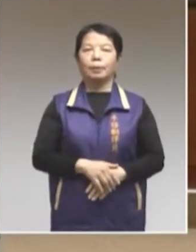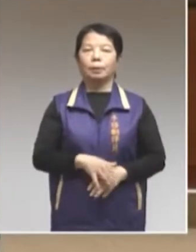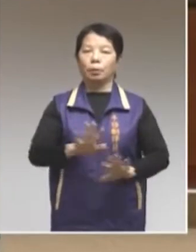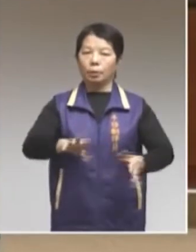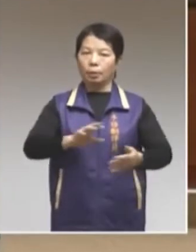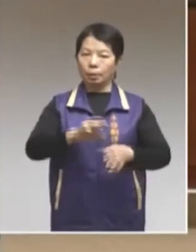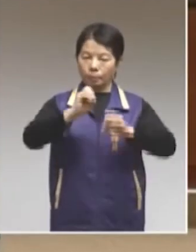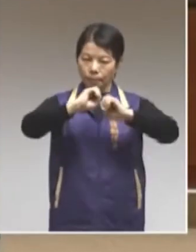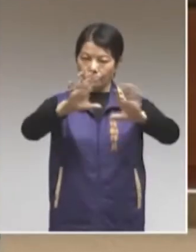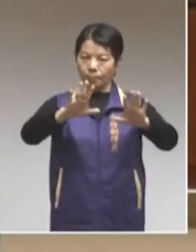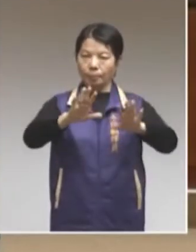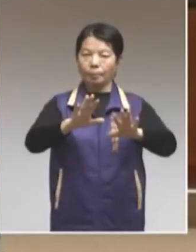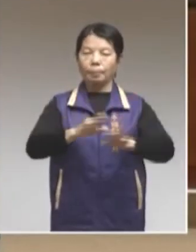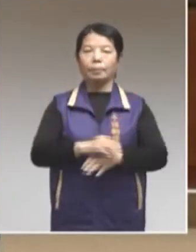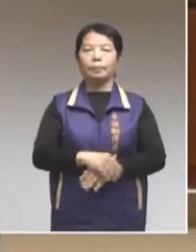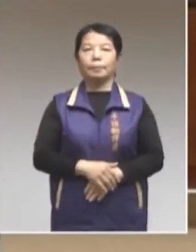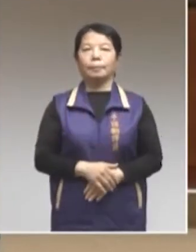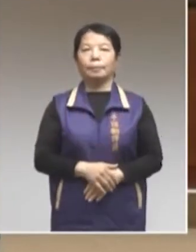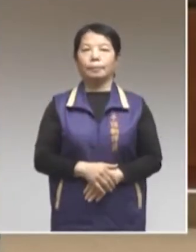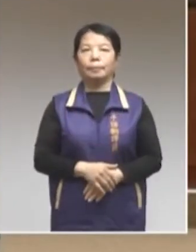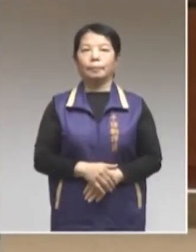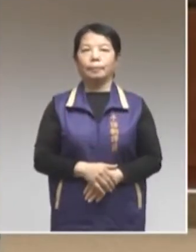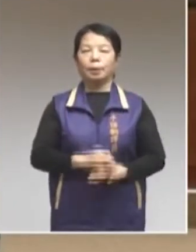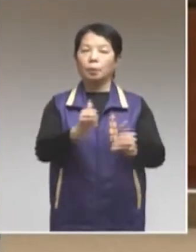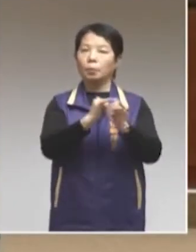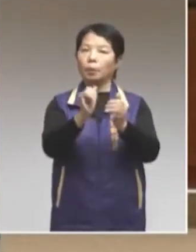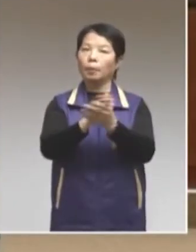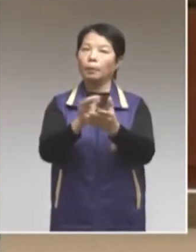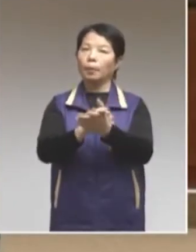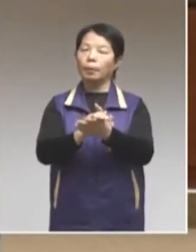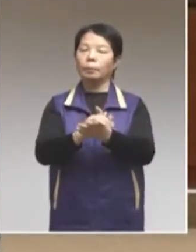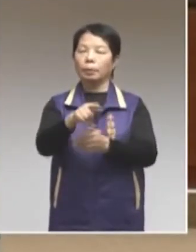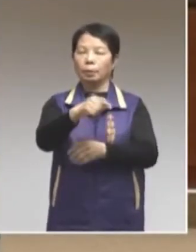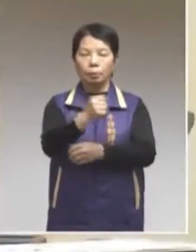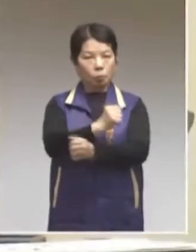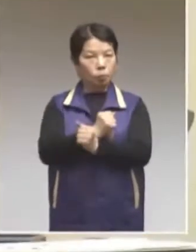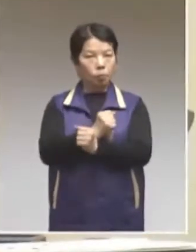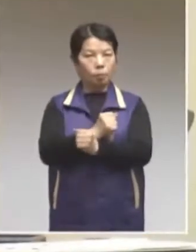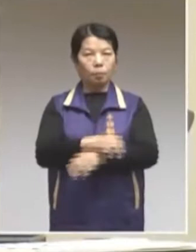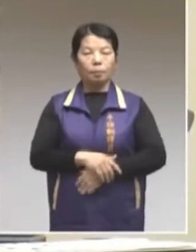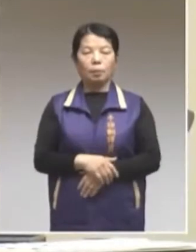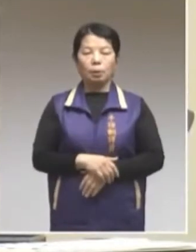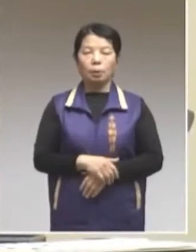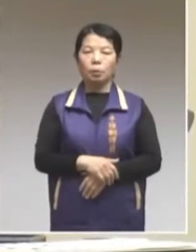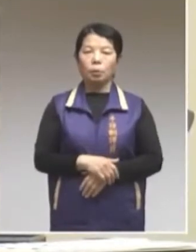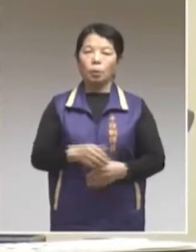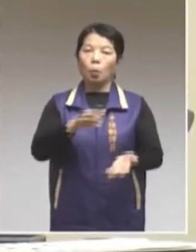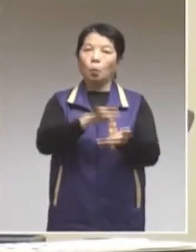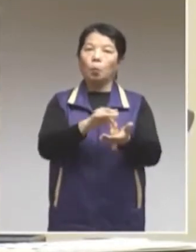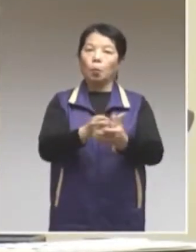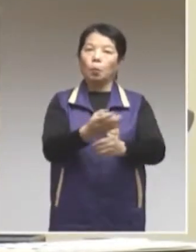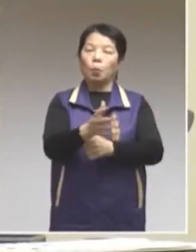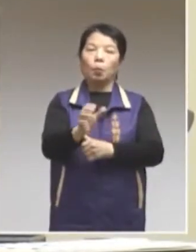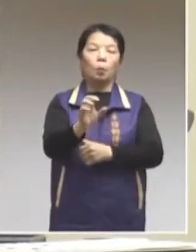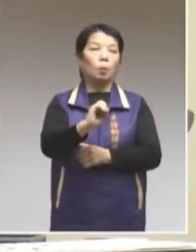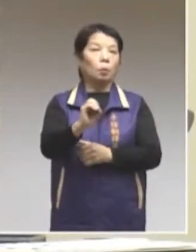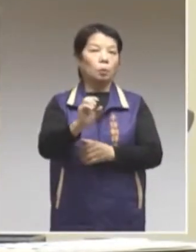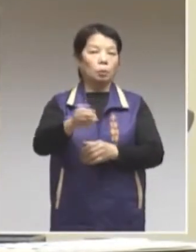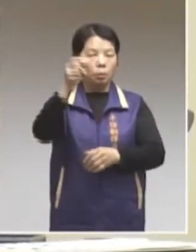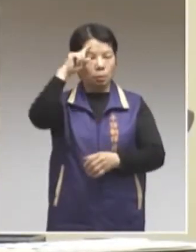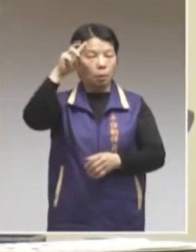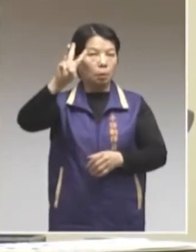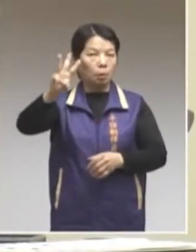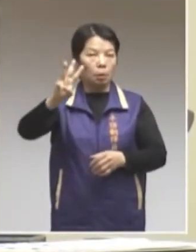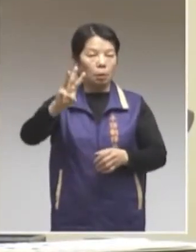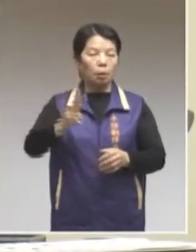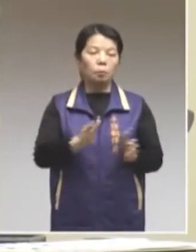醒所有的这个市民朋友注意哈，因为 Omicron 的病毒大概3天一个周